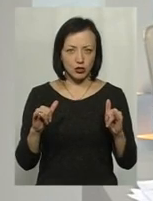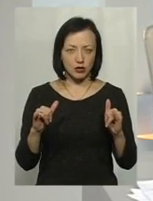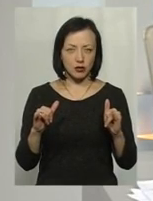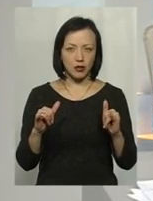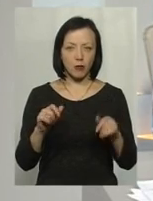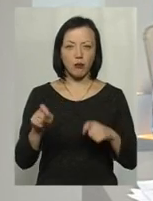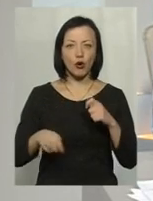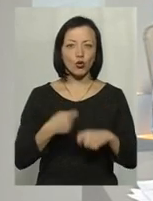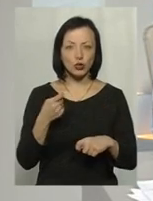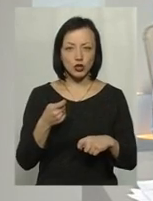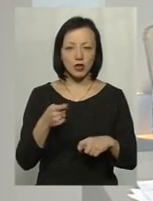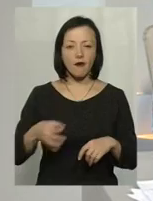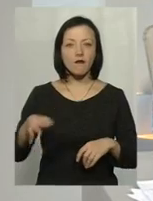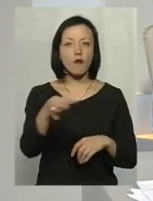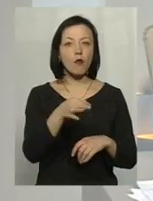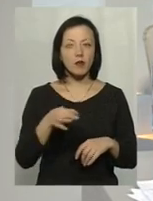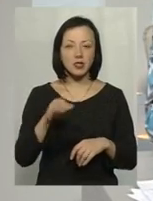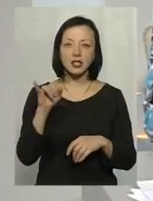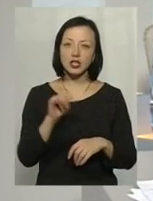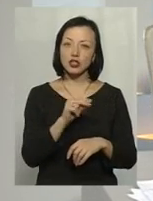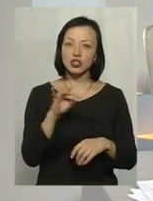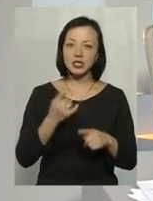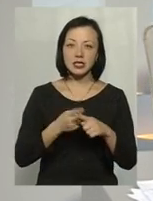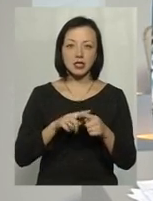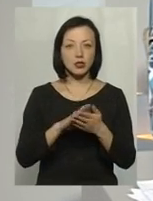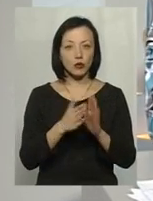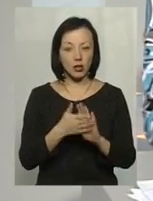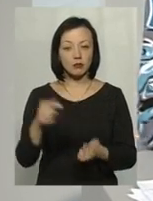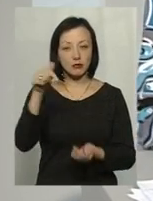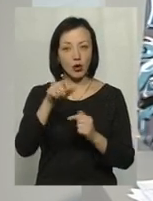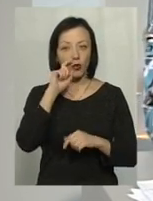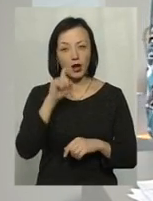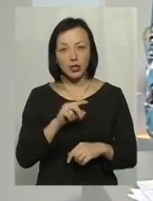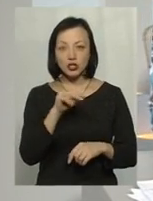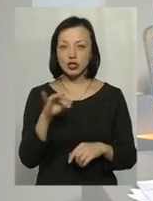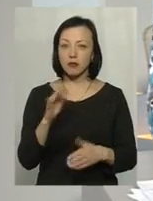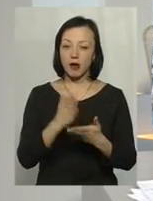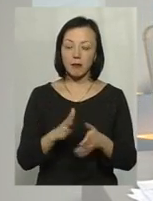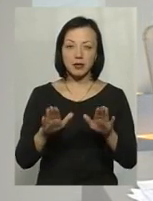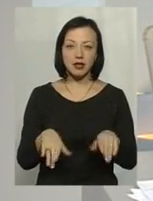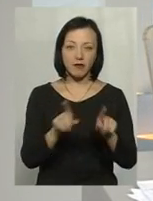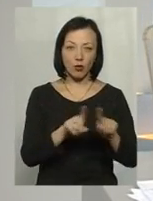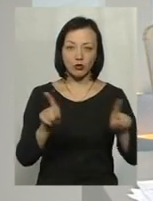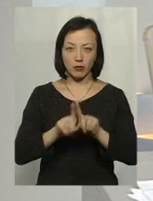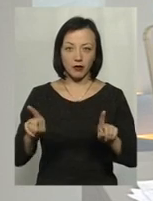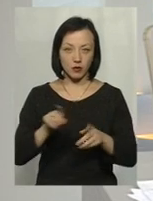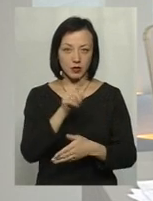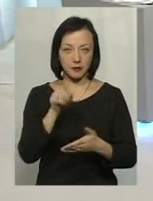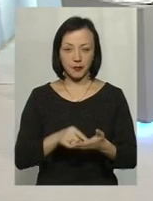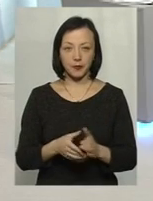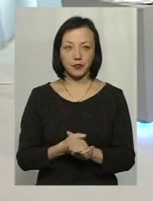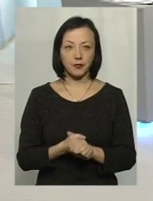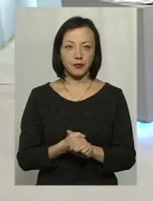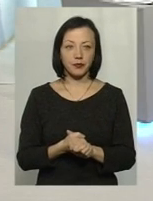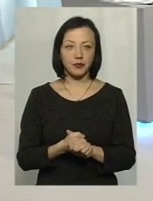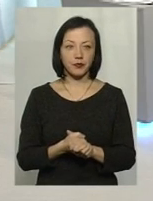найпоширеніші правопорушення в області? І чи ця картина типова для України, чи маємо місцеві особливості? Ну, я хочу